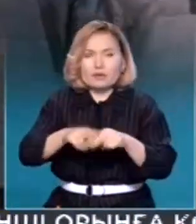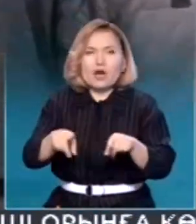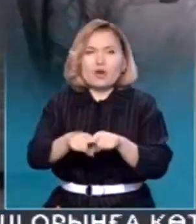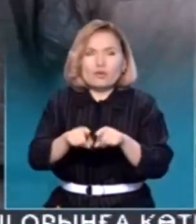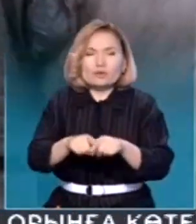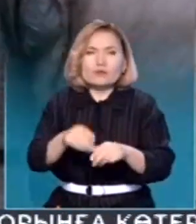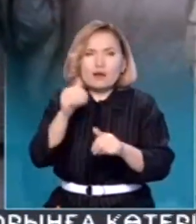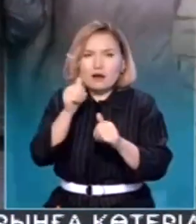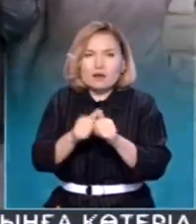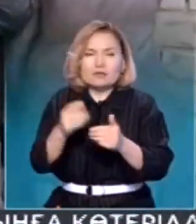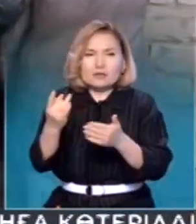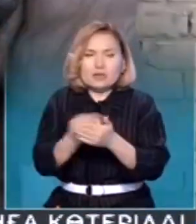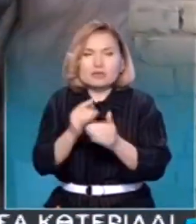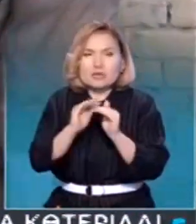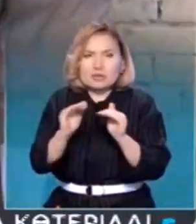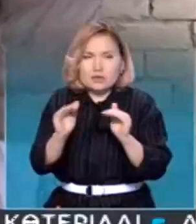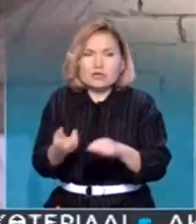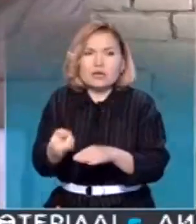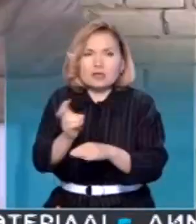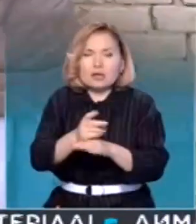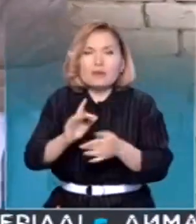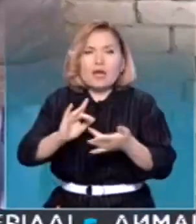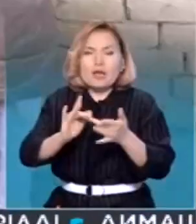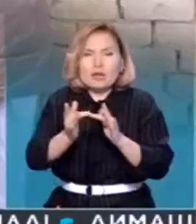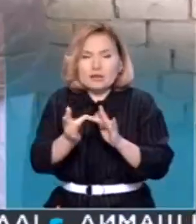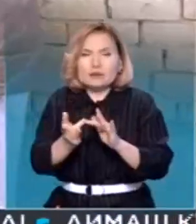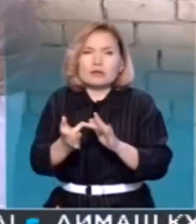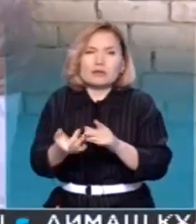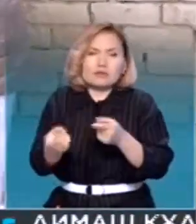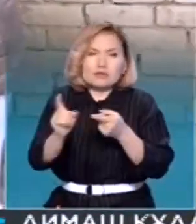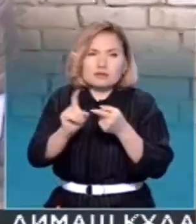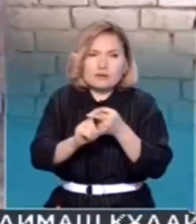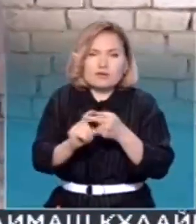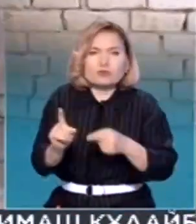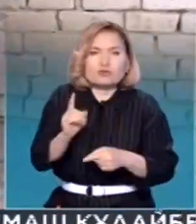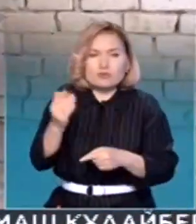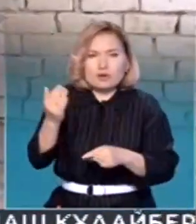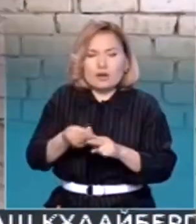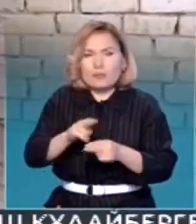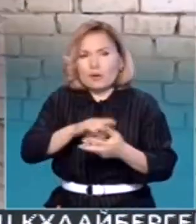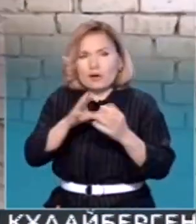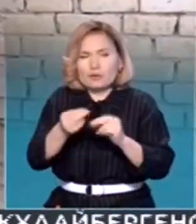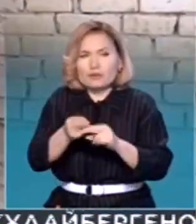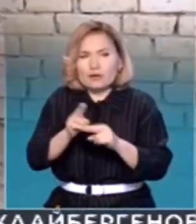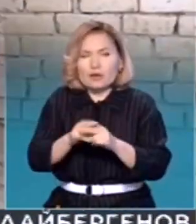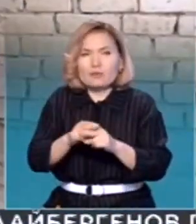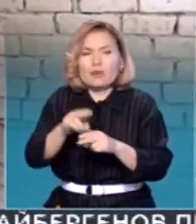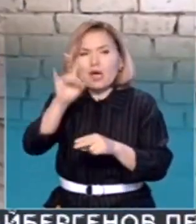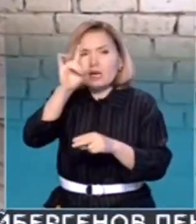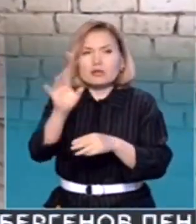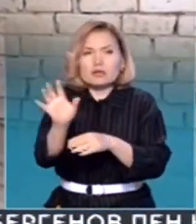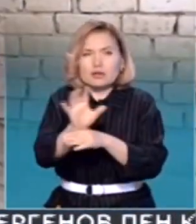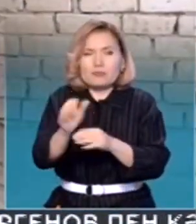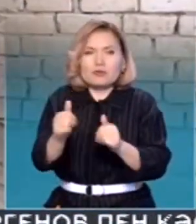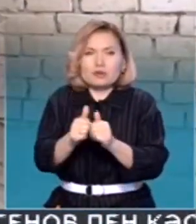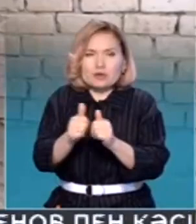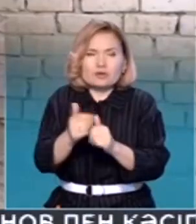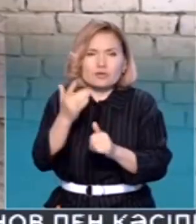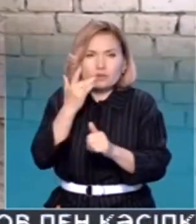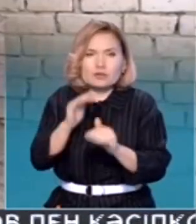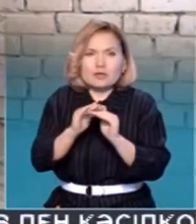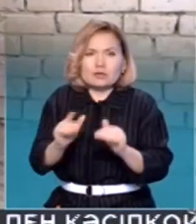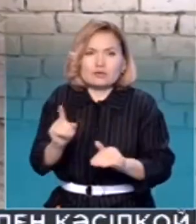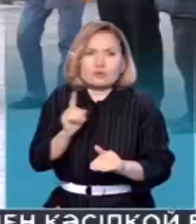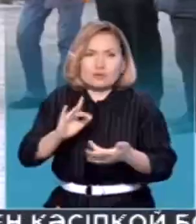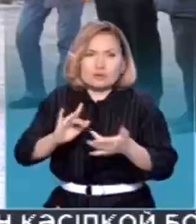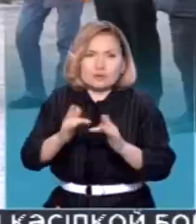осы жерге жиналуға мәжбүр. Әсіресе ауыл балалары күнітіні Wi-Fi құрылысы орнатылған терезенің тұсында телмірумен күндерін